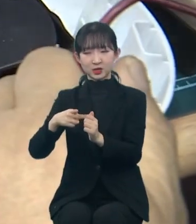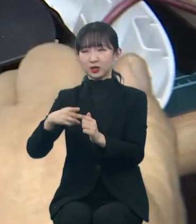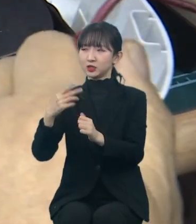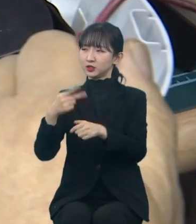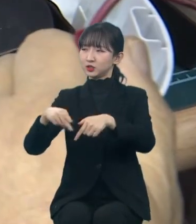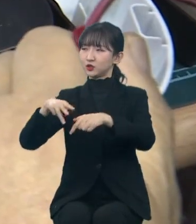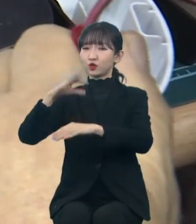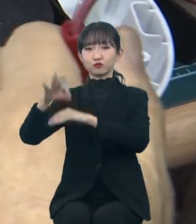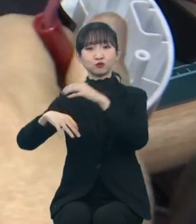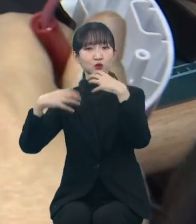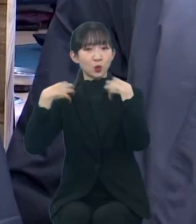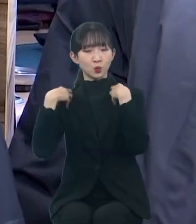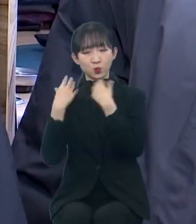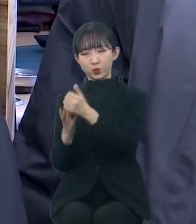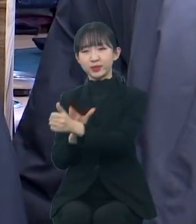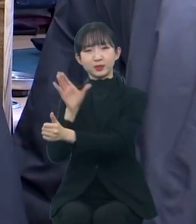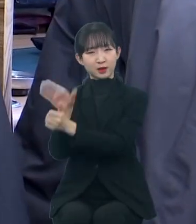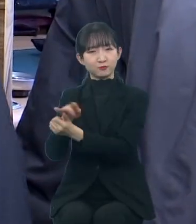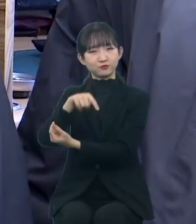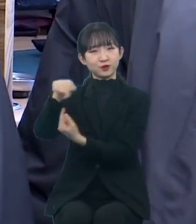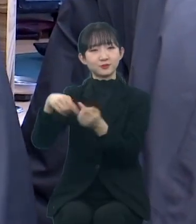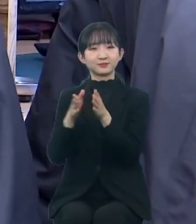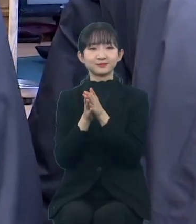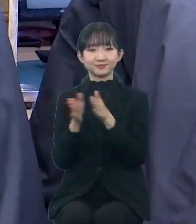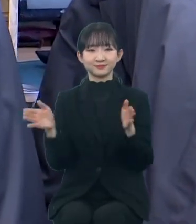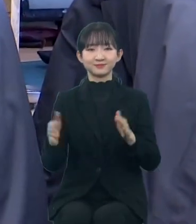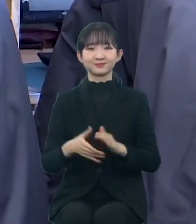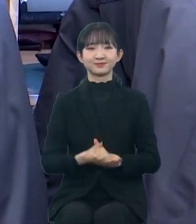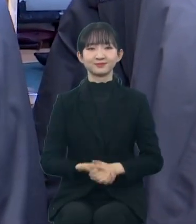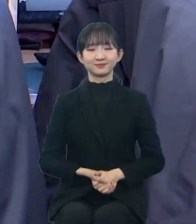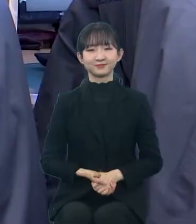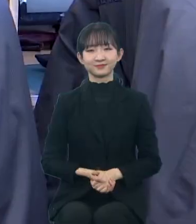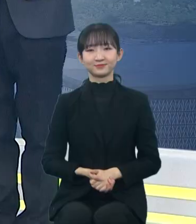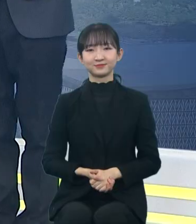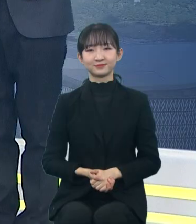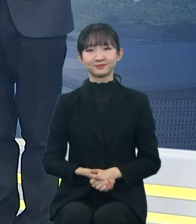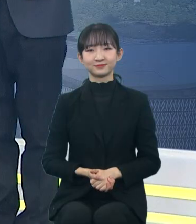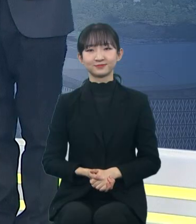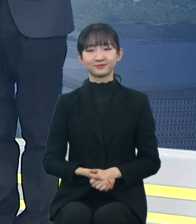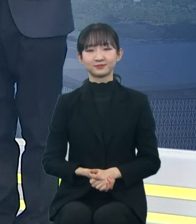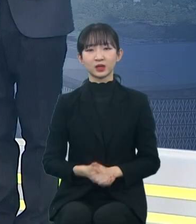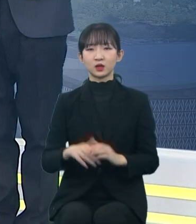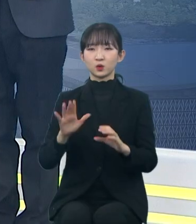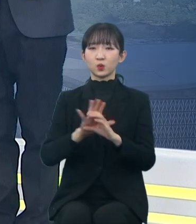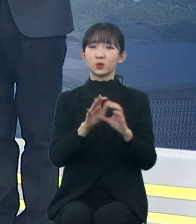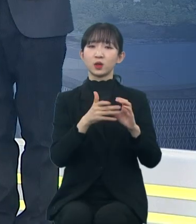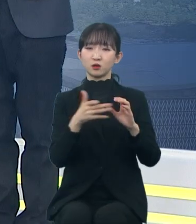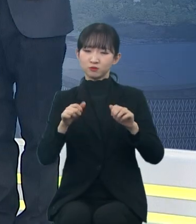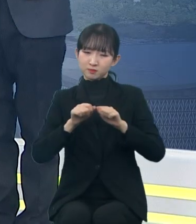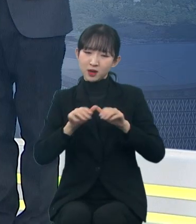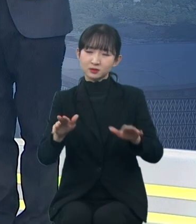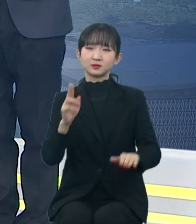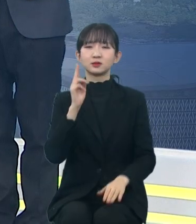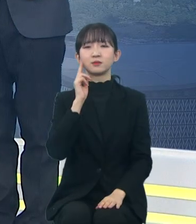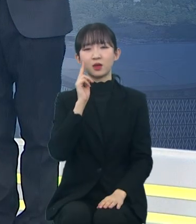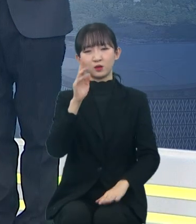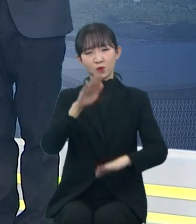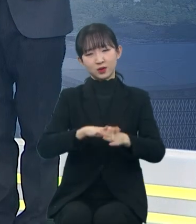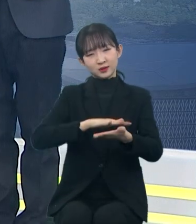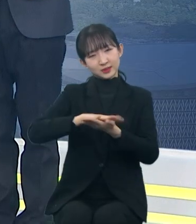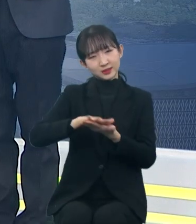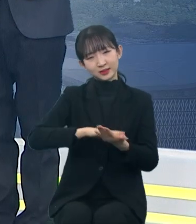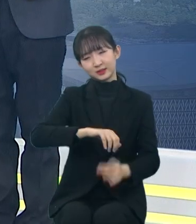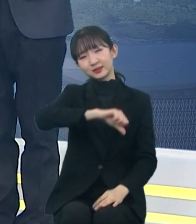최근 위탁 운영을 시작했습니다. BTV 뉴스 이영구입니다. 코로나19 확산세가 심각합니다. 손 씻기와